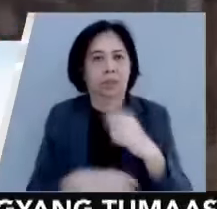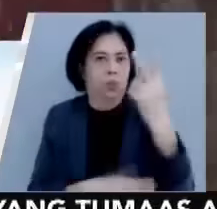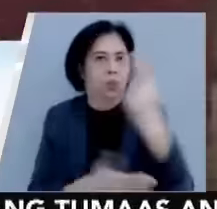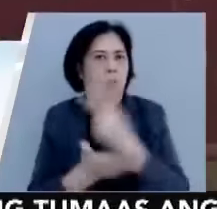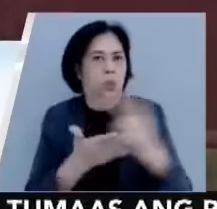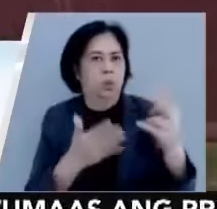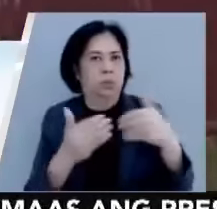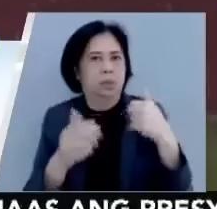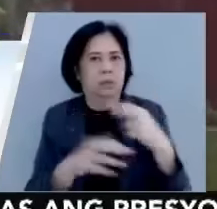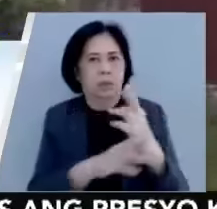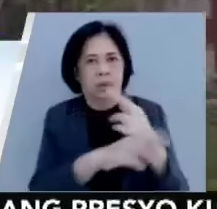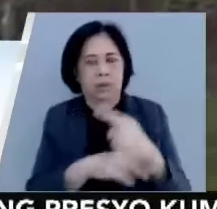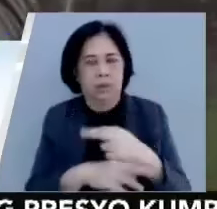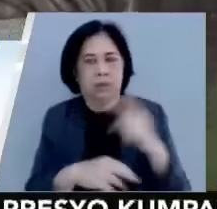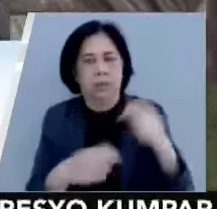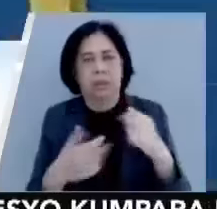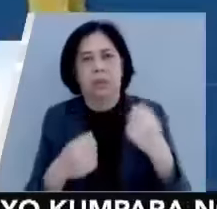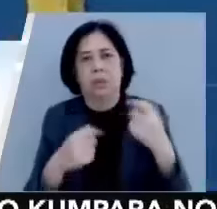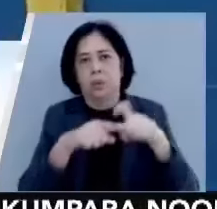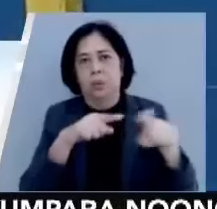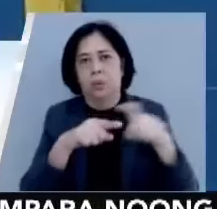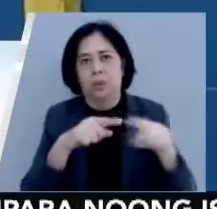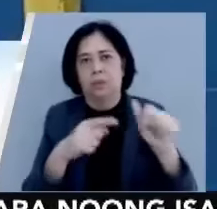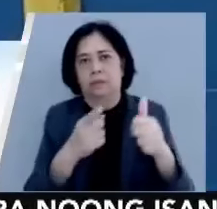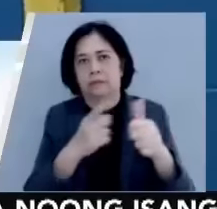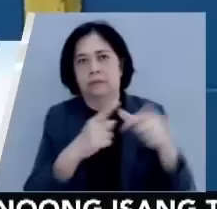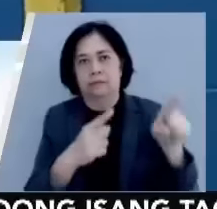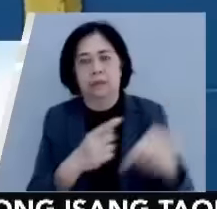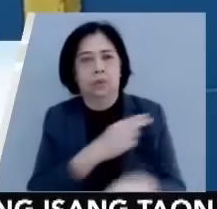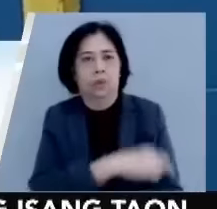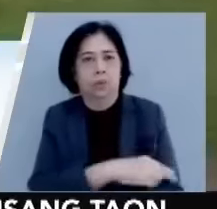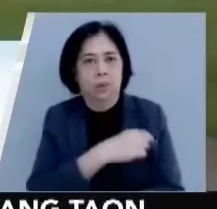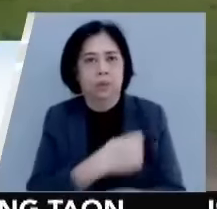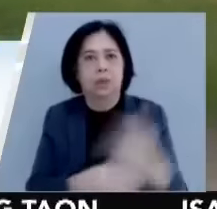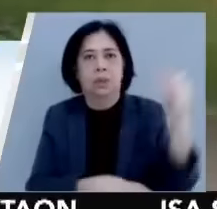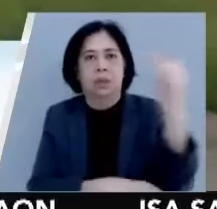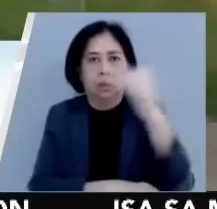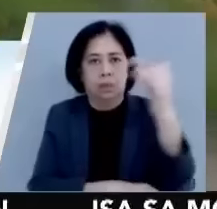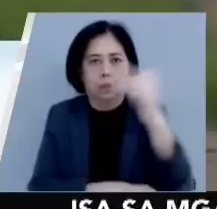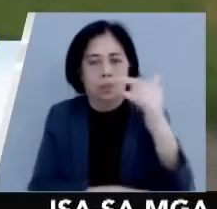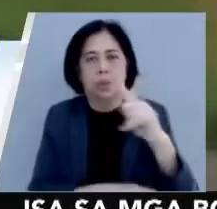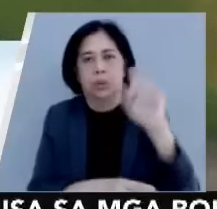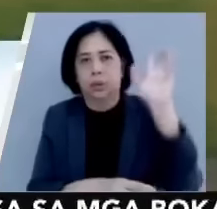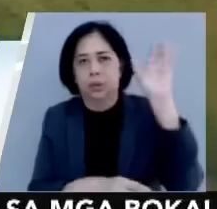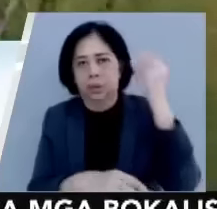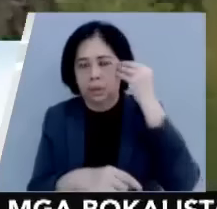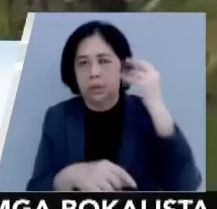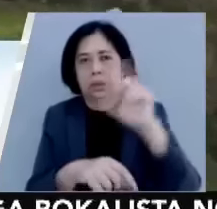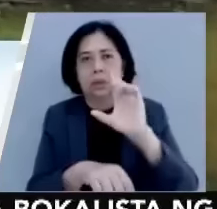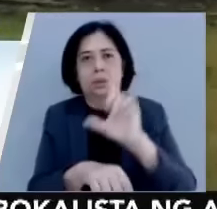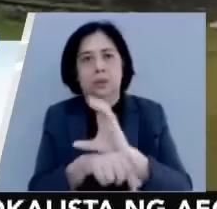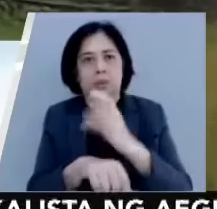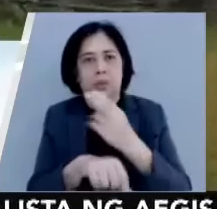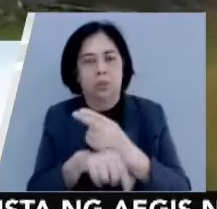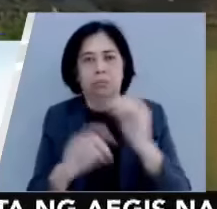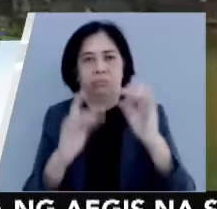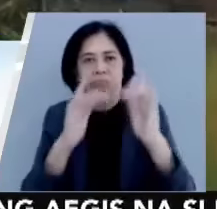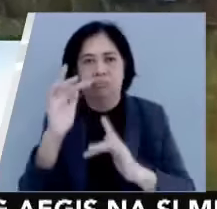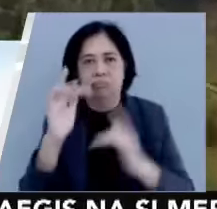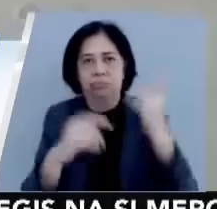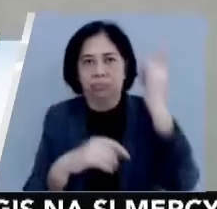maayos ang kuryente at uunahin muna ang mga ospital, airport at Kapitolyo. Wala ring signal ang mga telecommunications company kaya